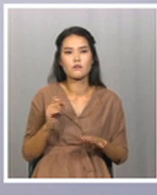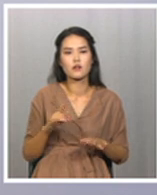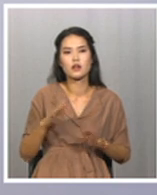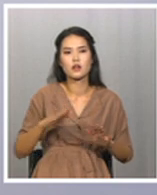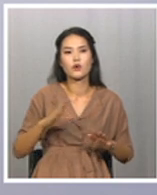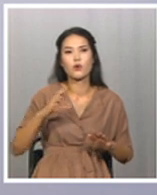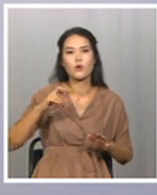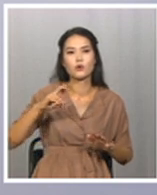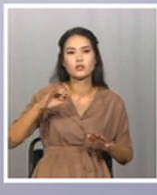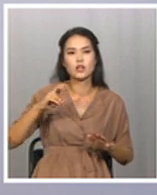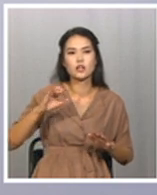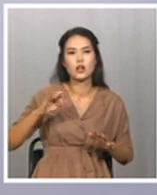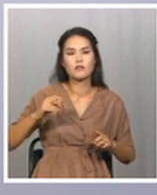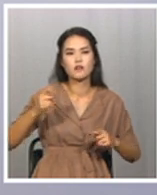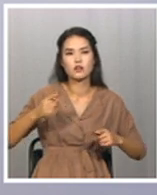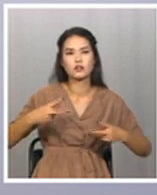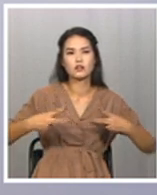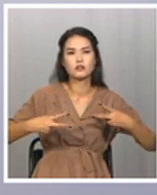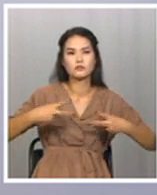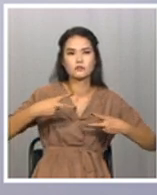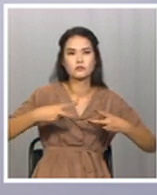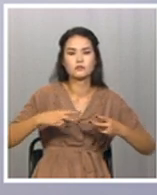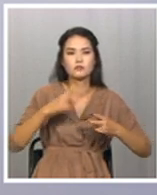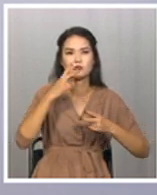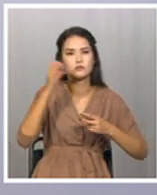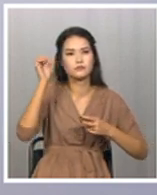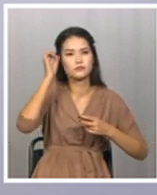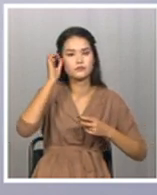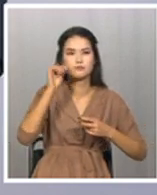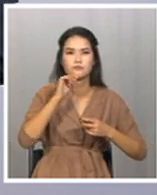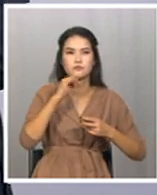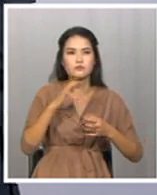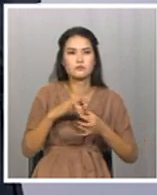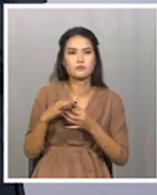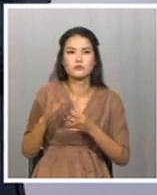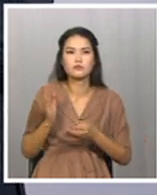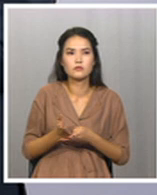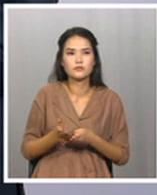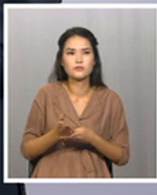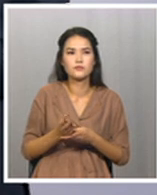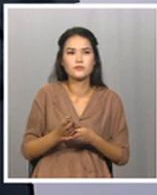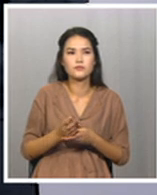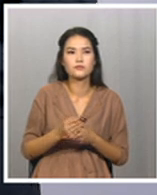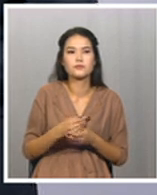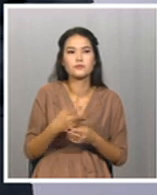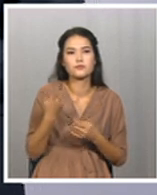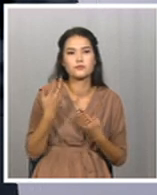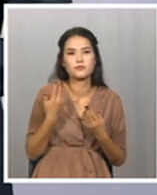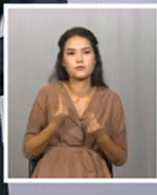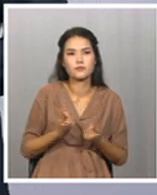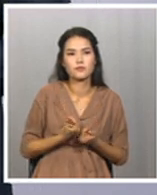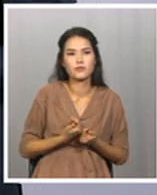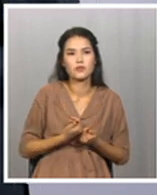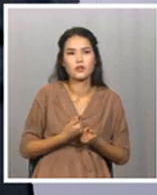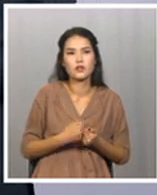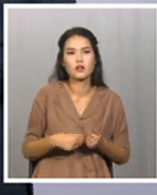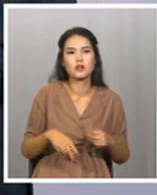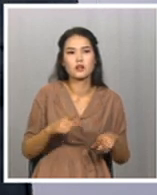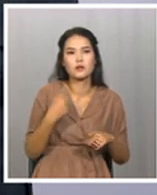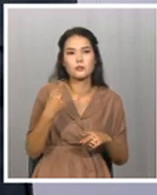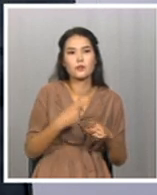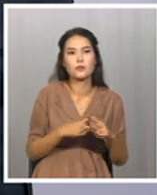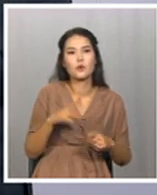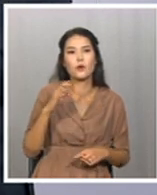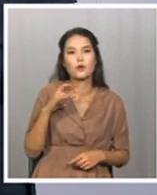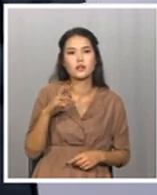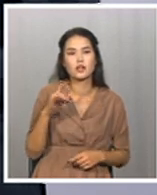альфаны байланыстыратын тепе-теңдікті естеріңізге түсіріңіздер. Ал біз соны көрсетейік. Бір қосылған котангенс